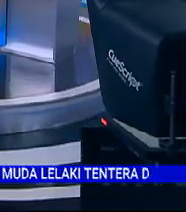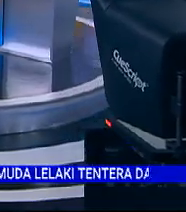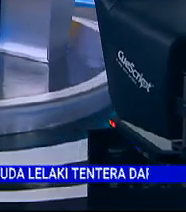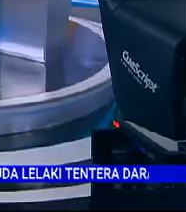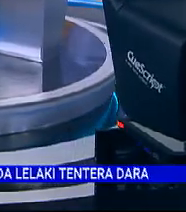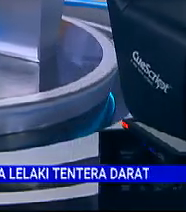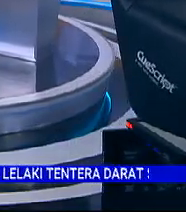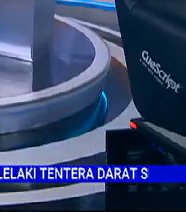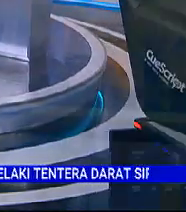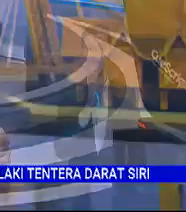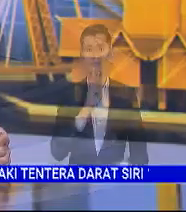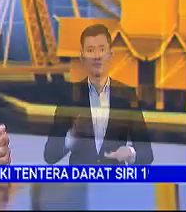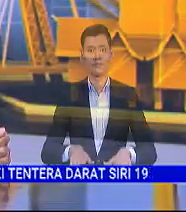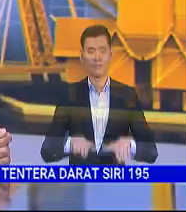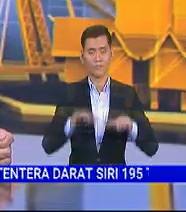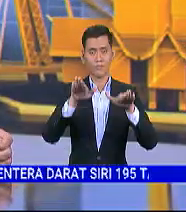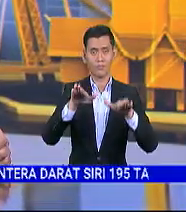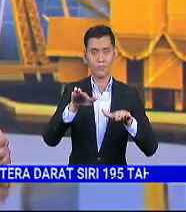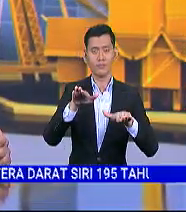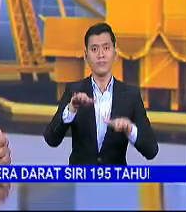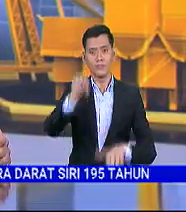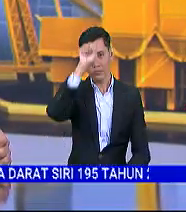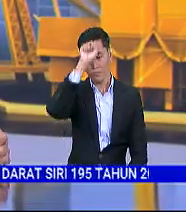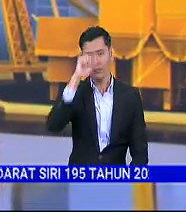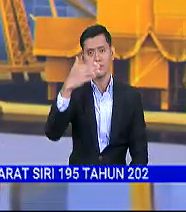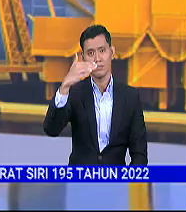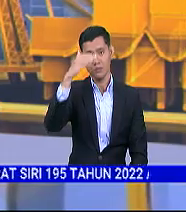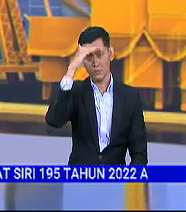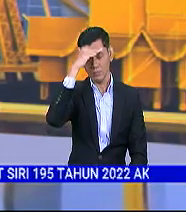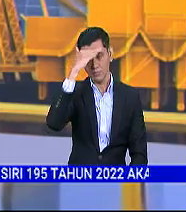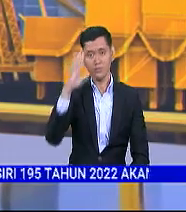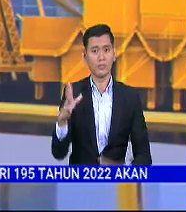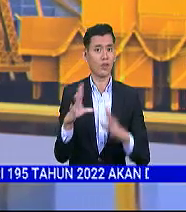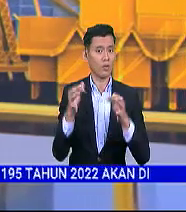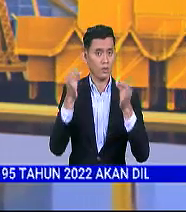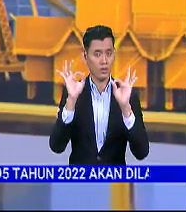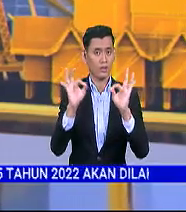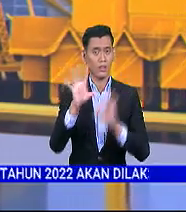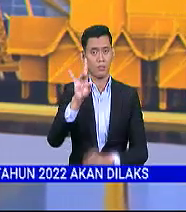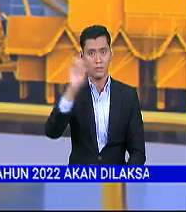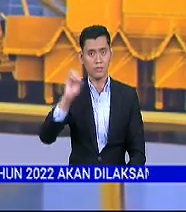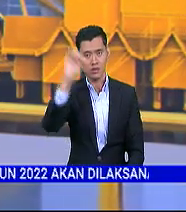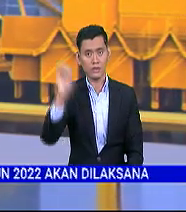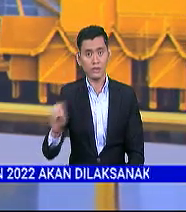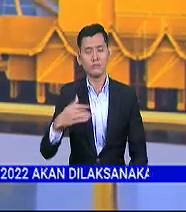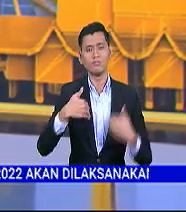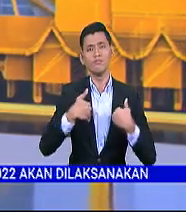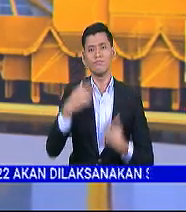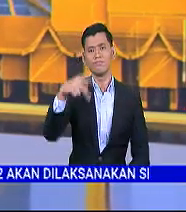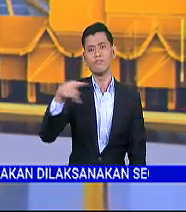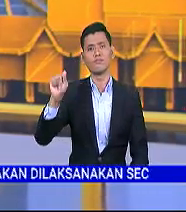Baik, keadaan banjir di Segamat Johor pulih lebih 98% dengan 3 pusat pembinaan sementara PPS masih